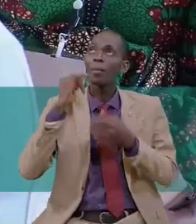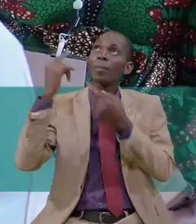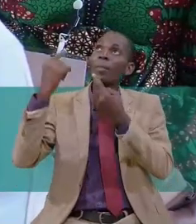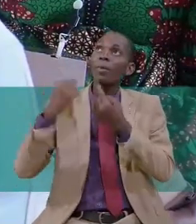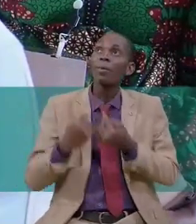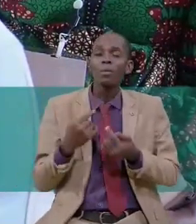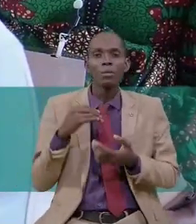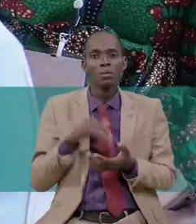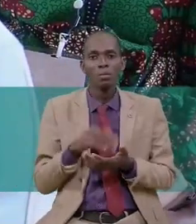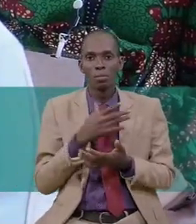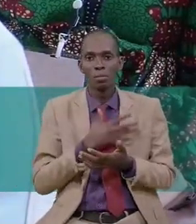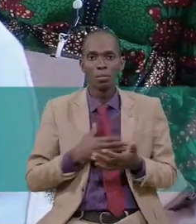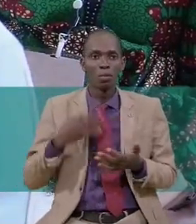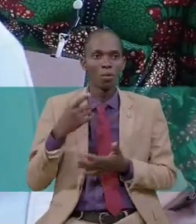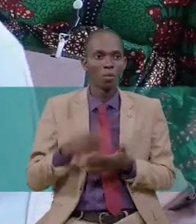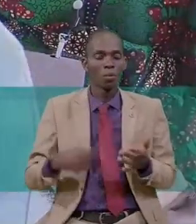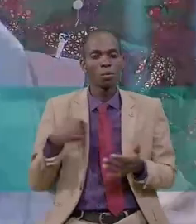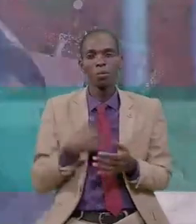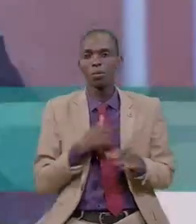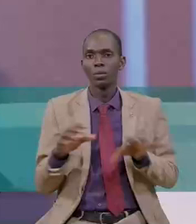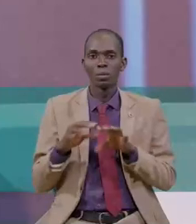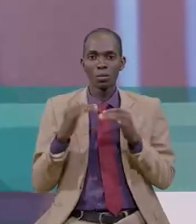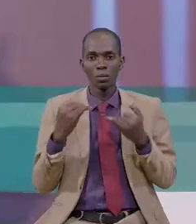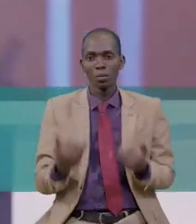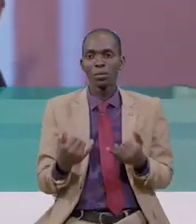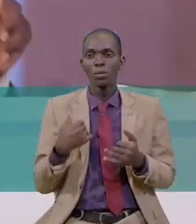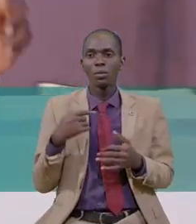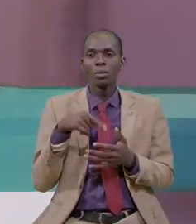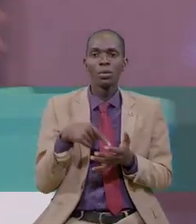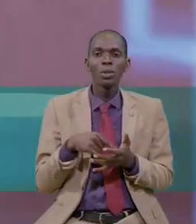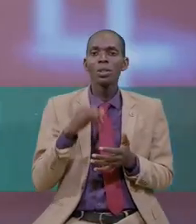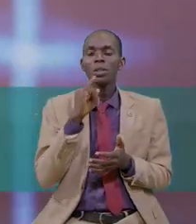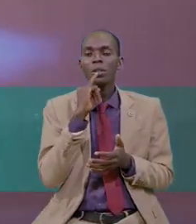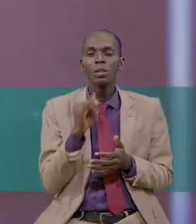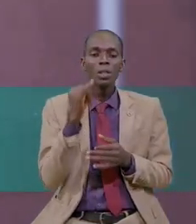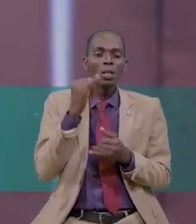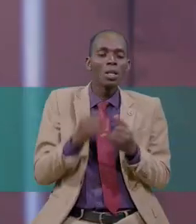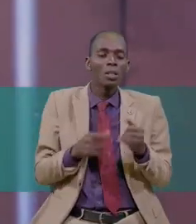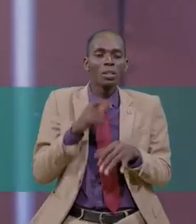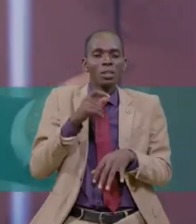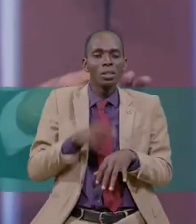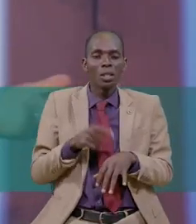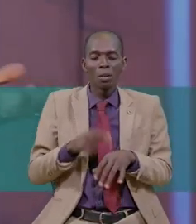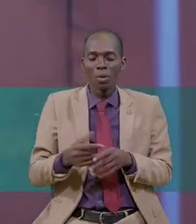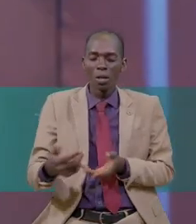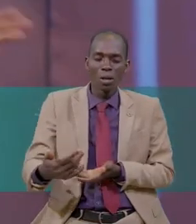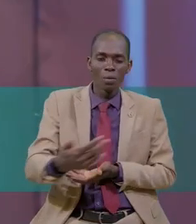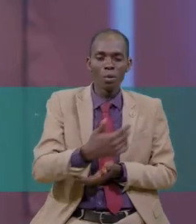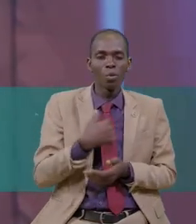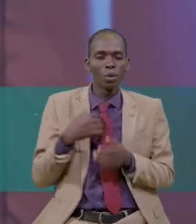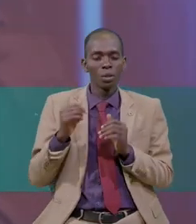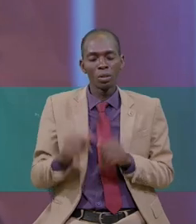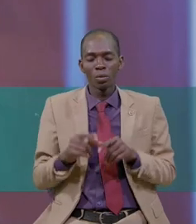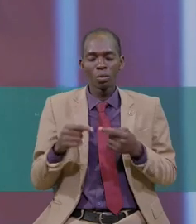ce que nous faisons maintenant, c'est la moisson de la fin des temps. Nous sortons. Quelque chose que nous pouvons faire. qui, quel que soit ce que